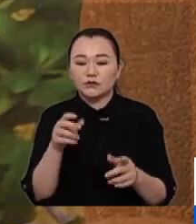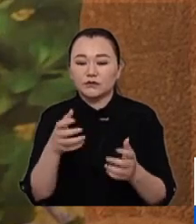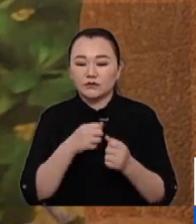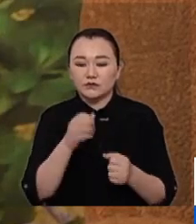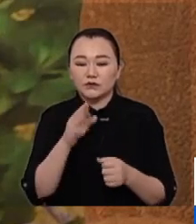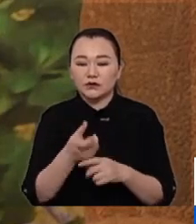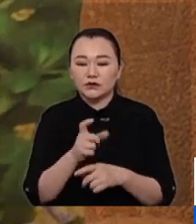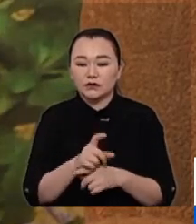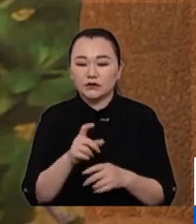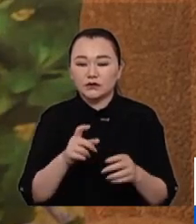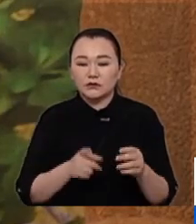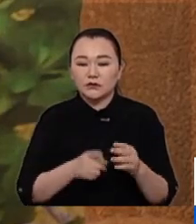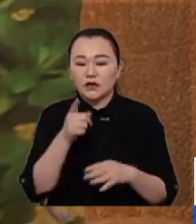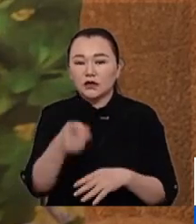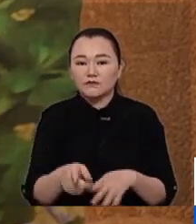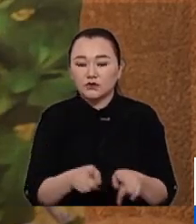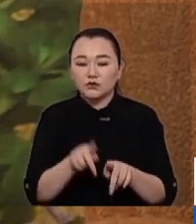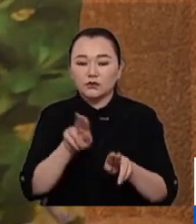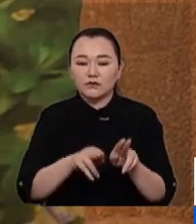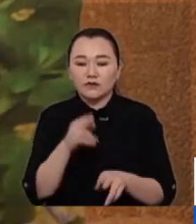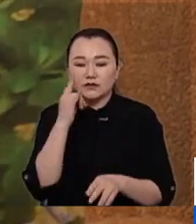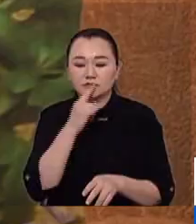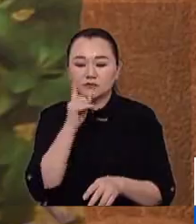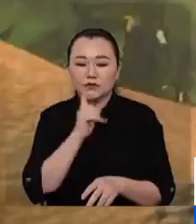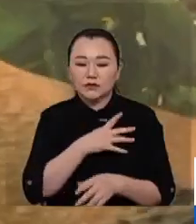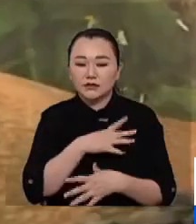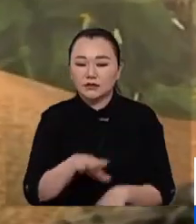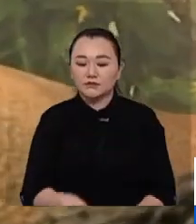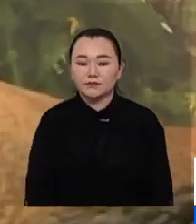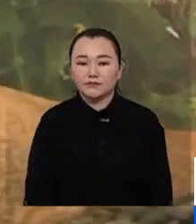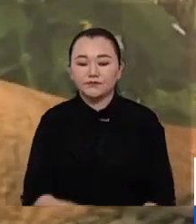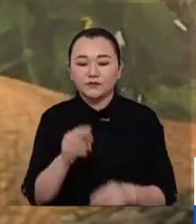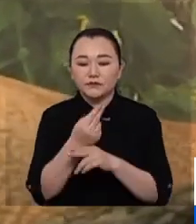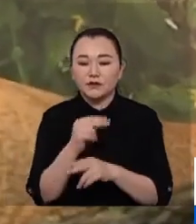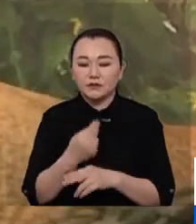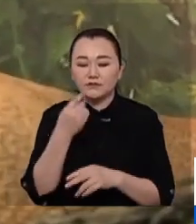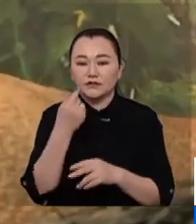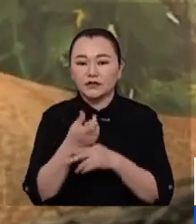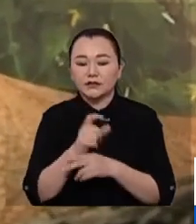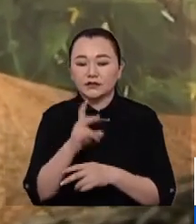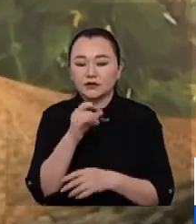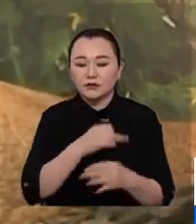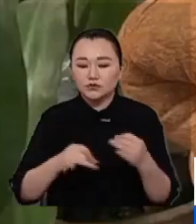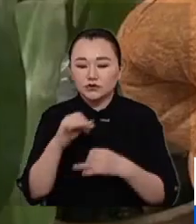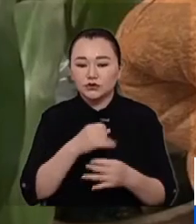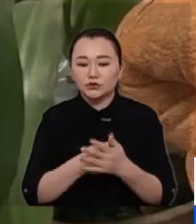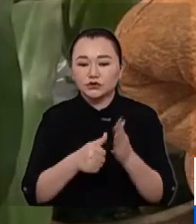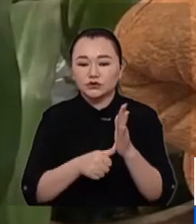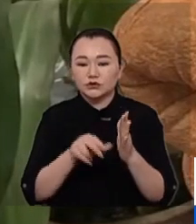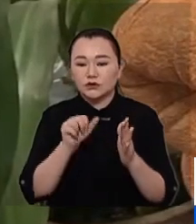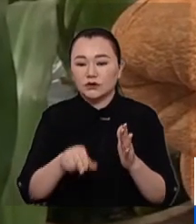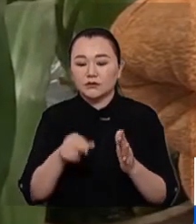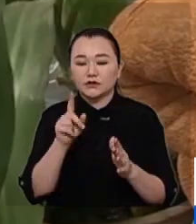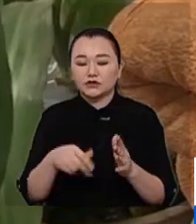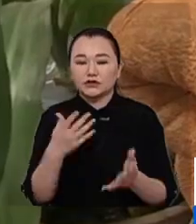конечно, будет прорыв, потому что таких правил, ну, в Казахстане пока не было. Поправки выставлены на обсуждение до 6 апреля. И даже